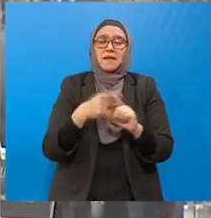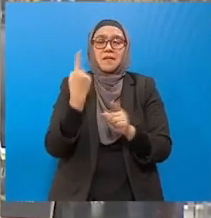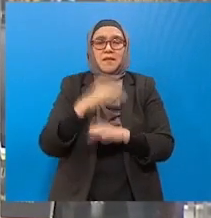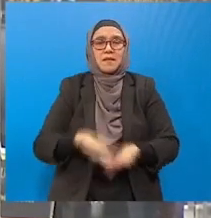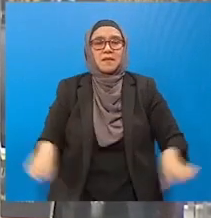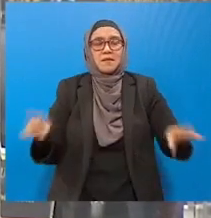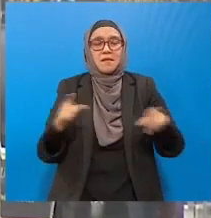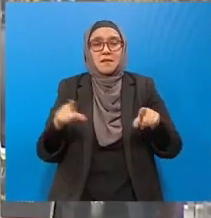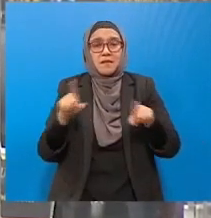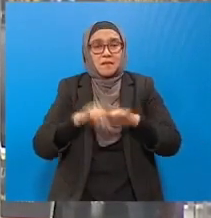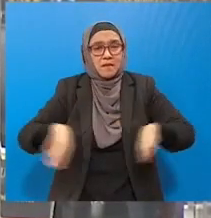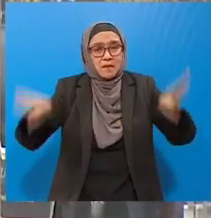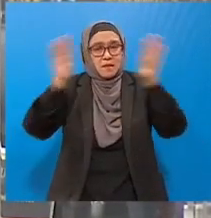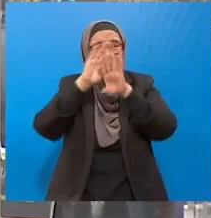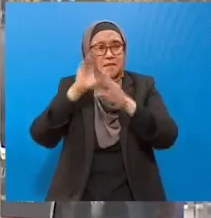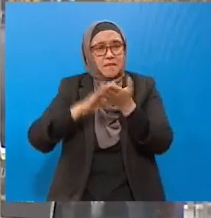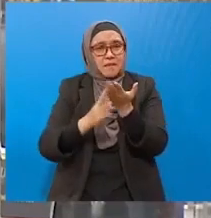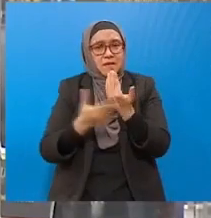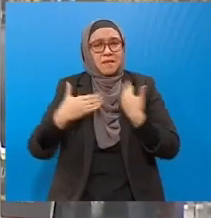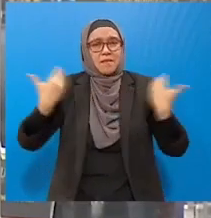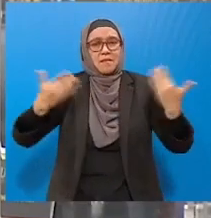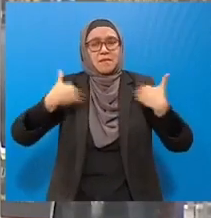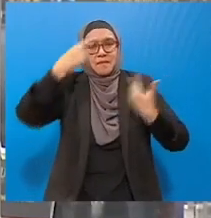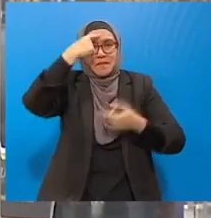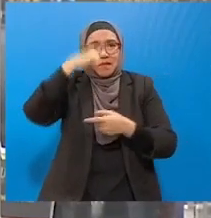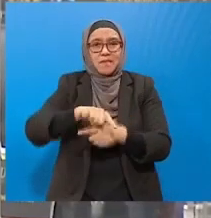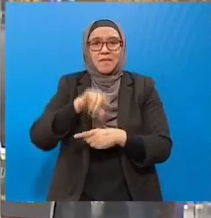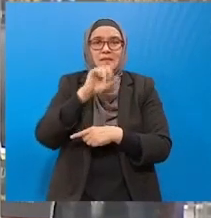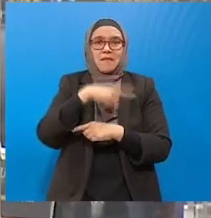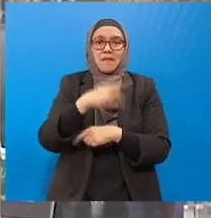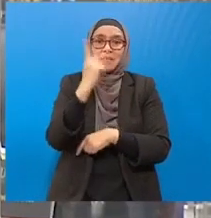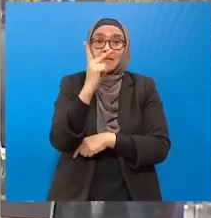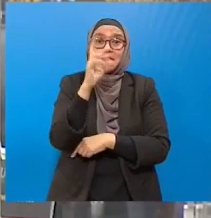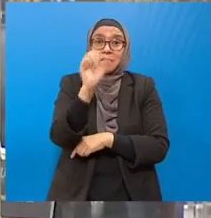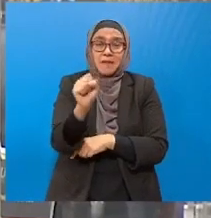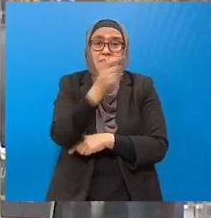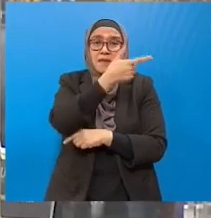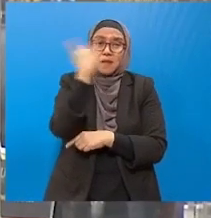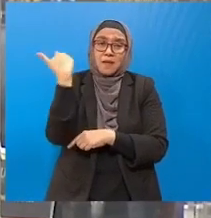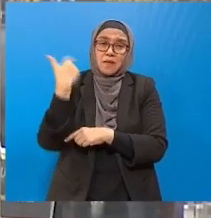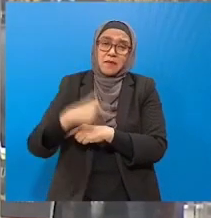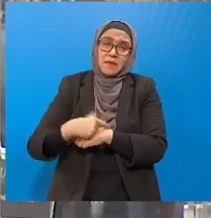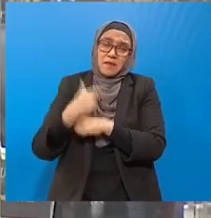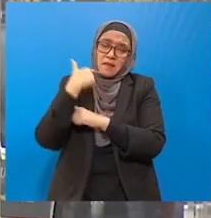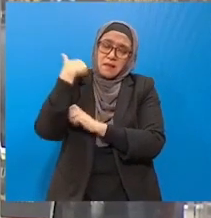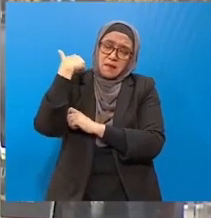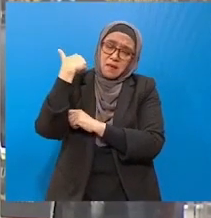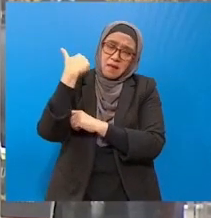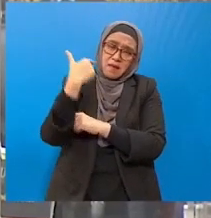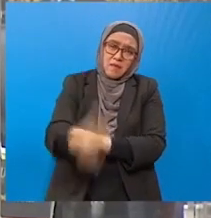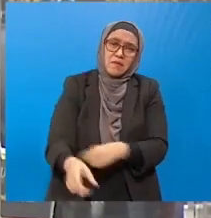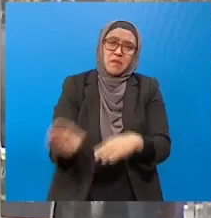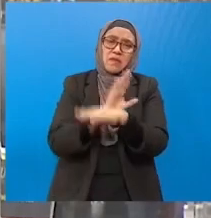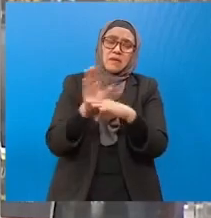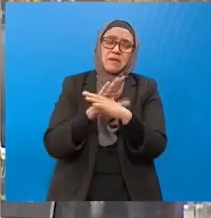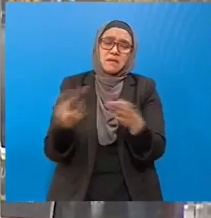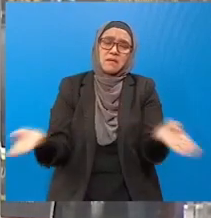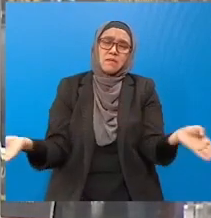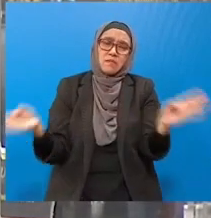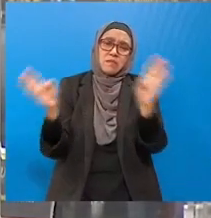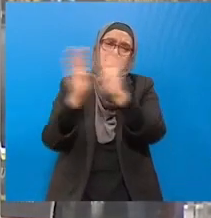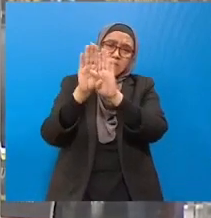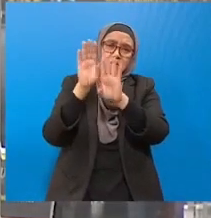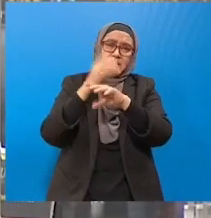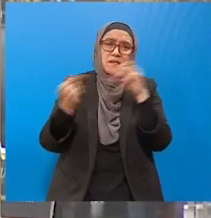perusahaan kecil dan sederhana ataupun pcs namun de'rain lama pernyataan mereka bungkam kebanyakannya sudah